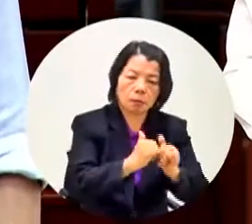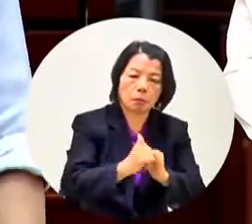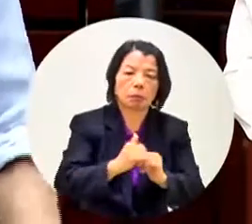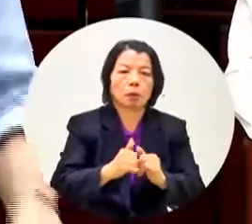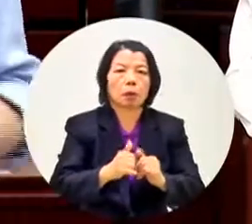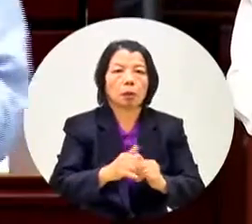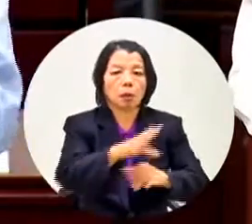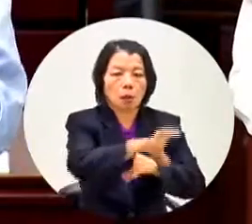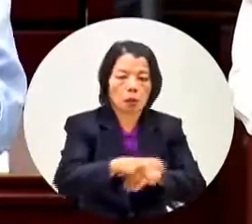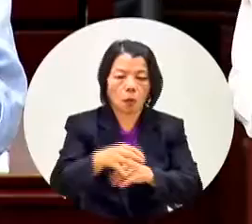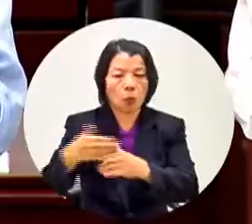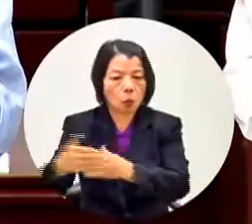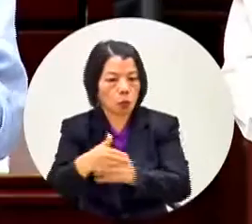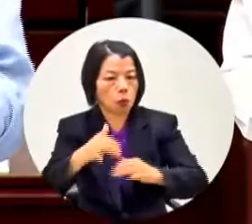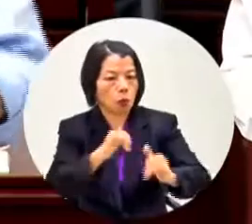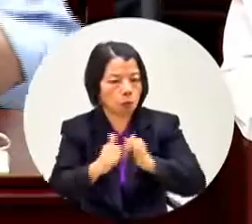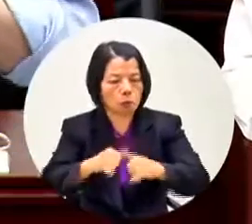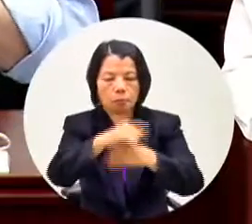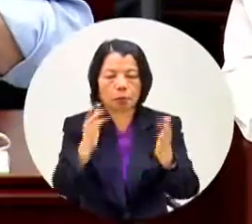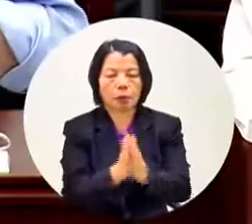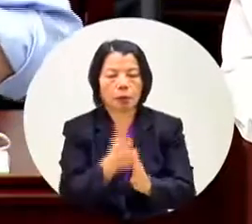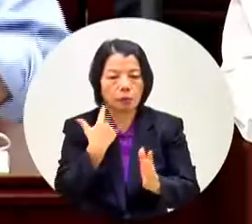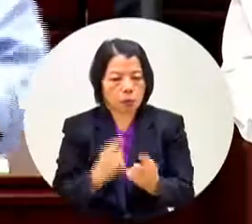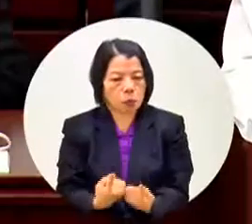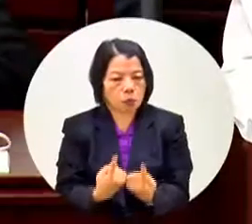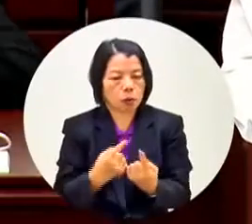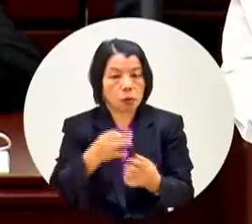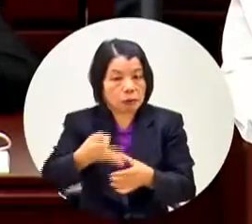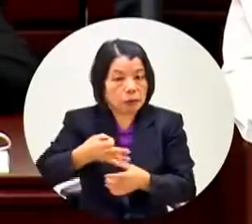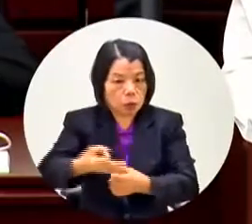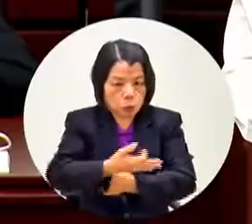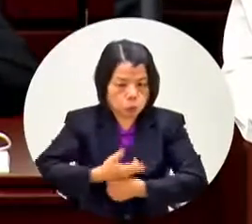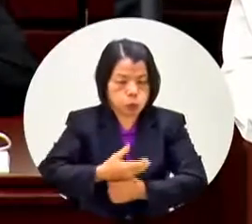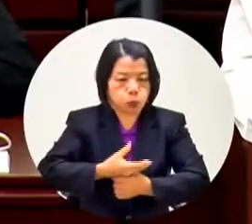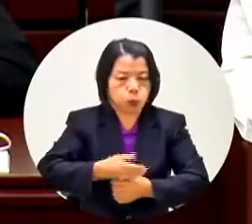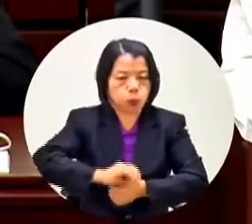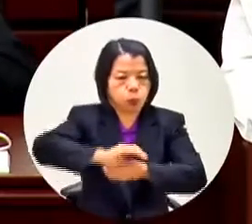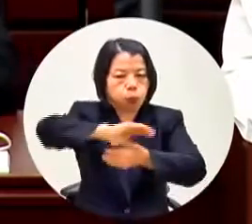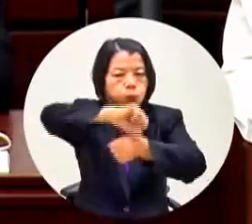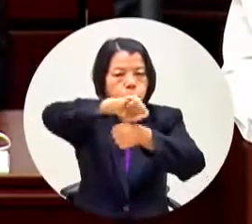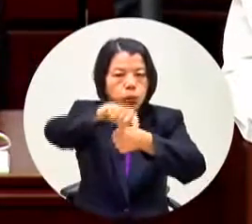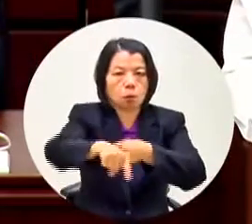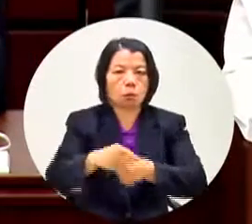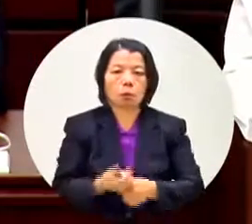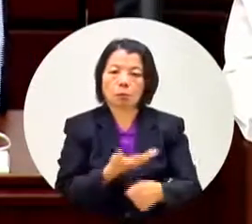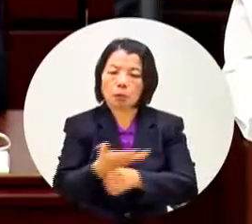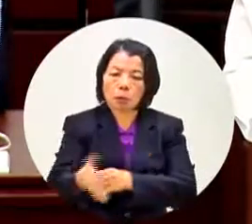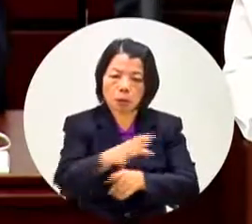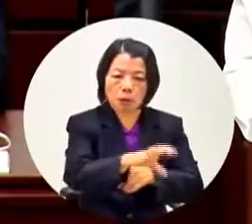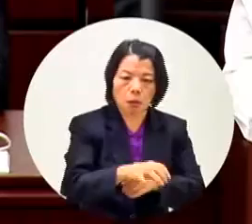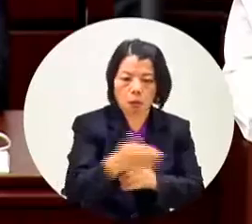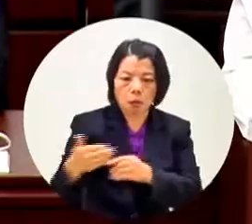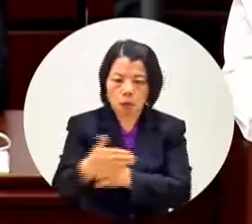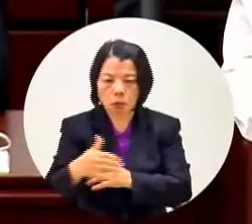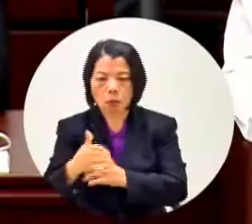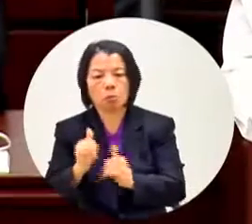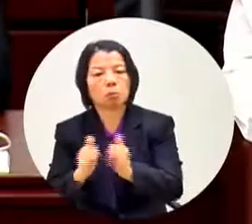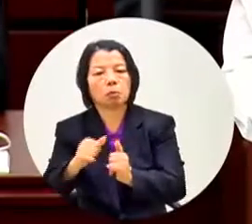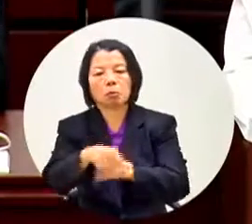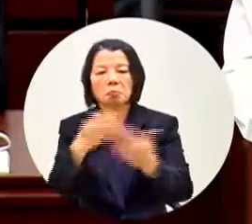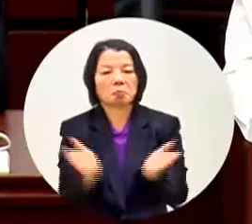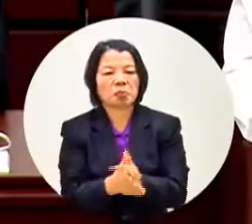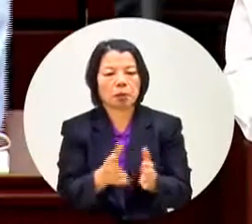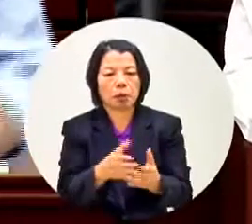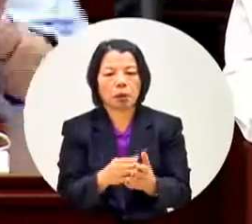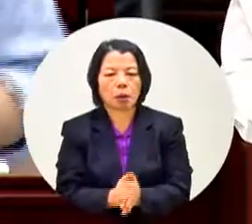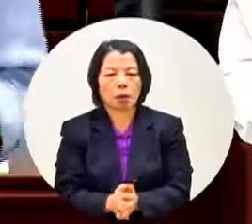了。他们一直不停地在推销，那过去不是这样做，可是我们为什么要这样做？我们真正的希望庶民经济、农渔民